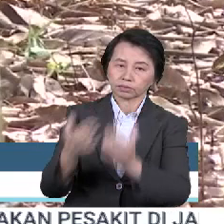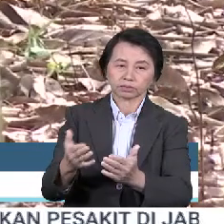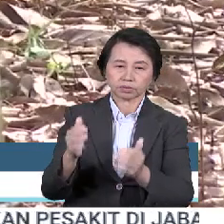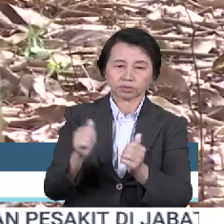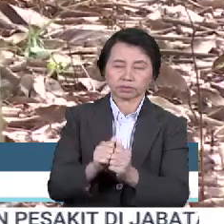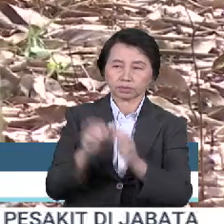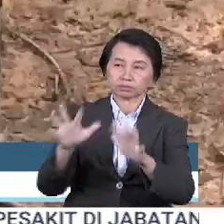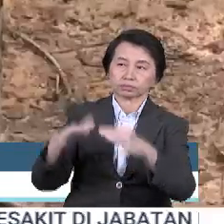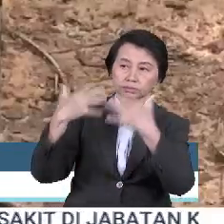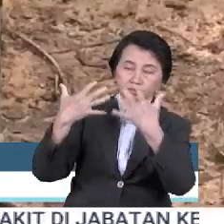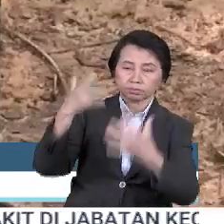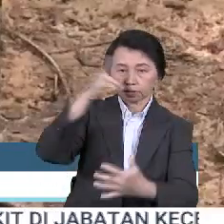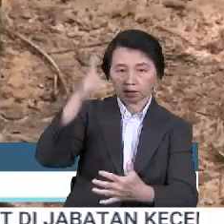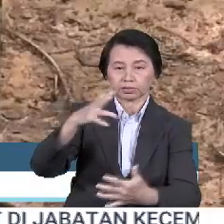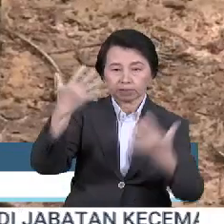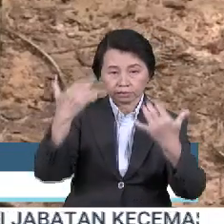kerajaan